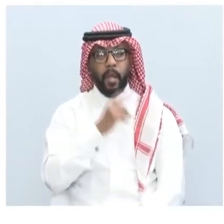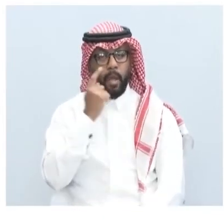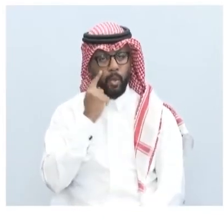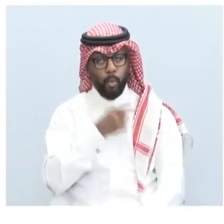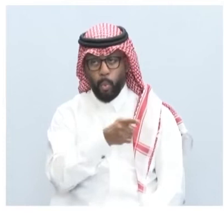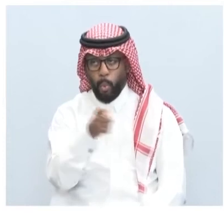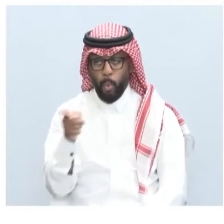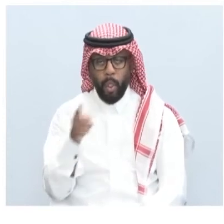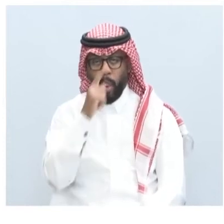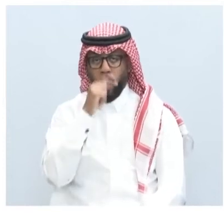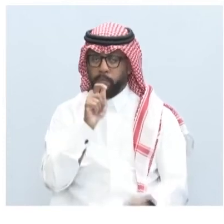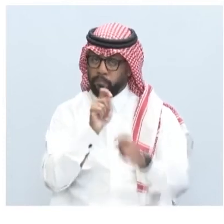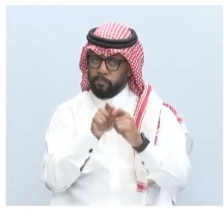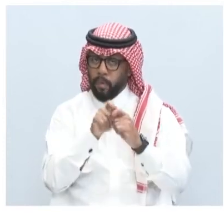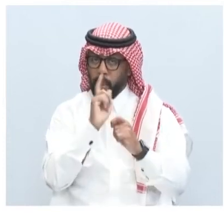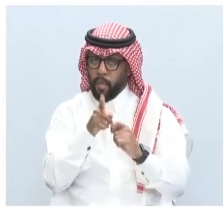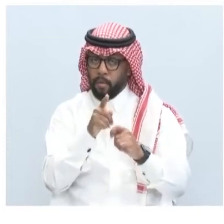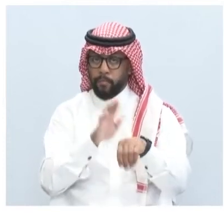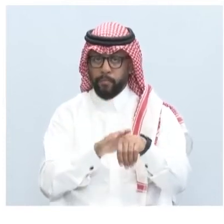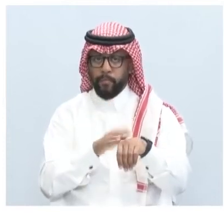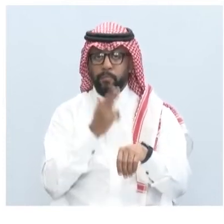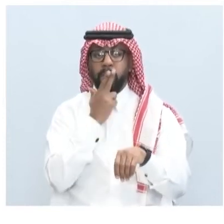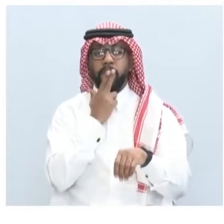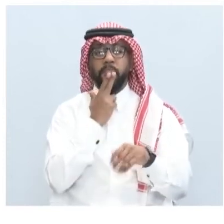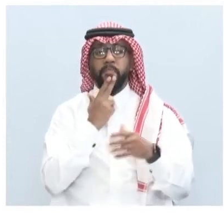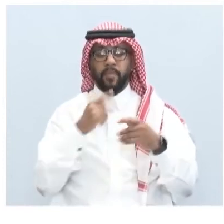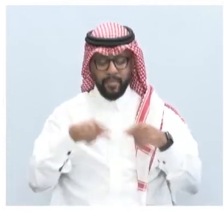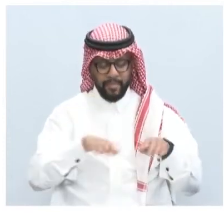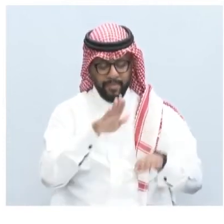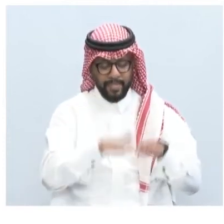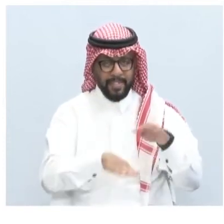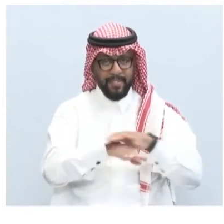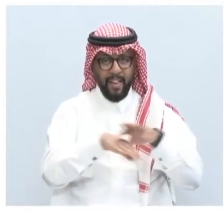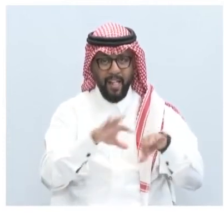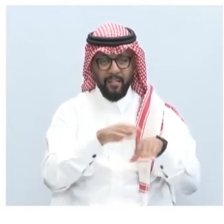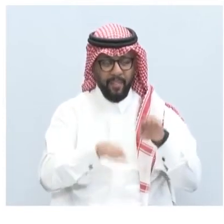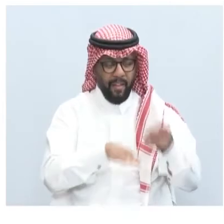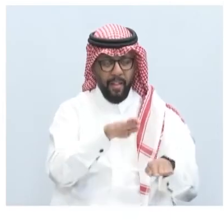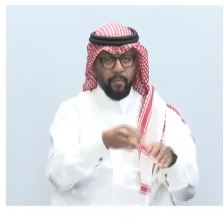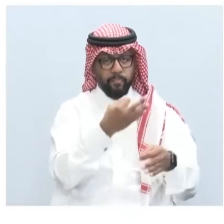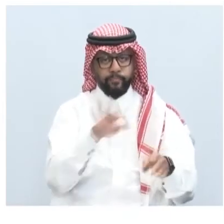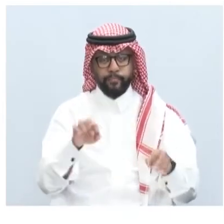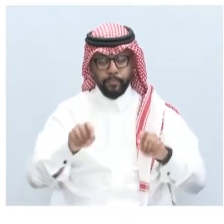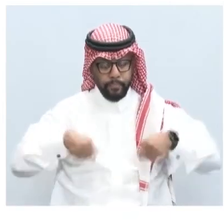نحرص على نظافه ماذا احسنتم جزمه ونعالي وجواربي